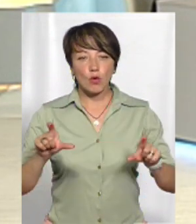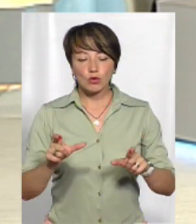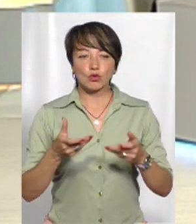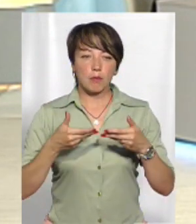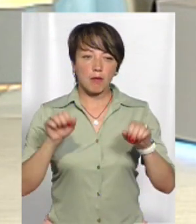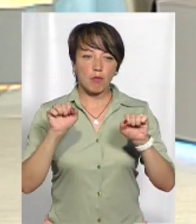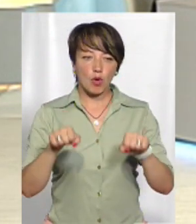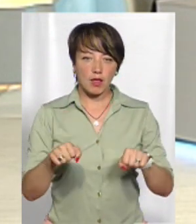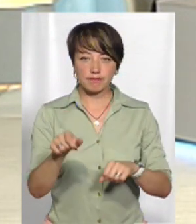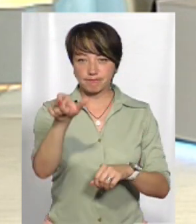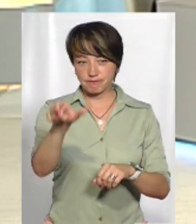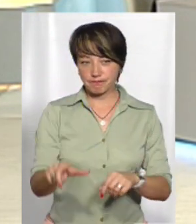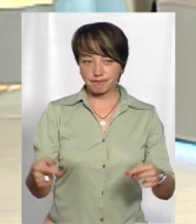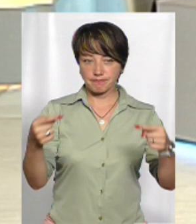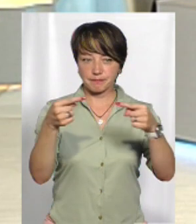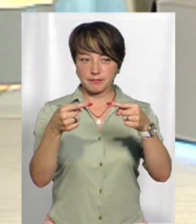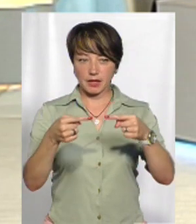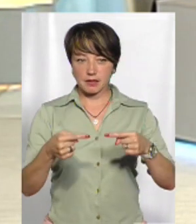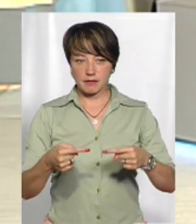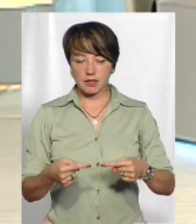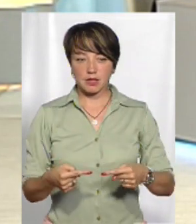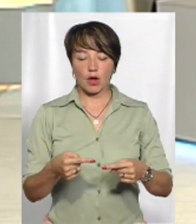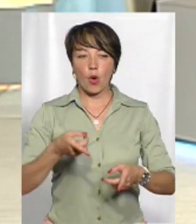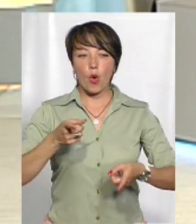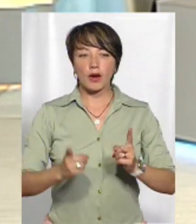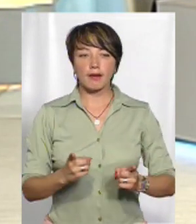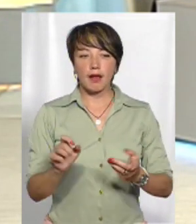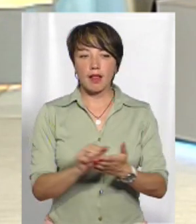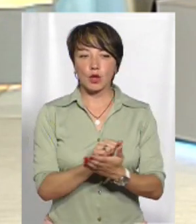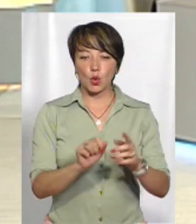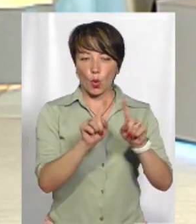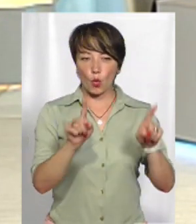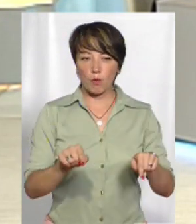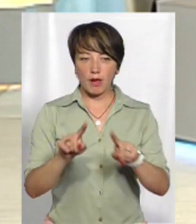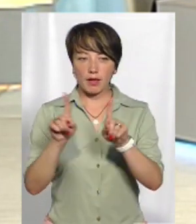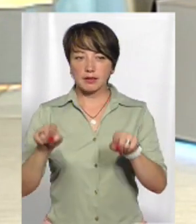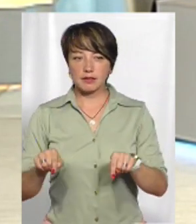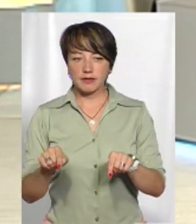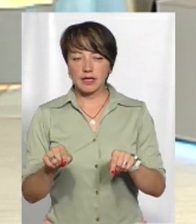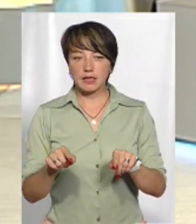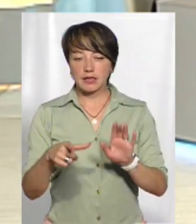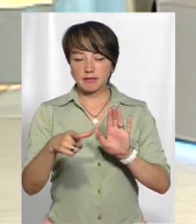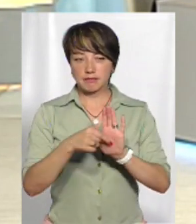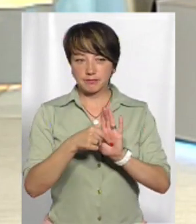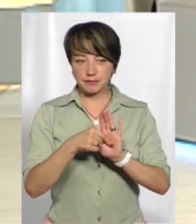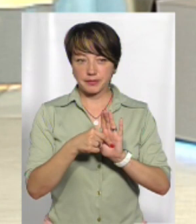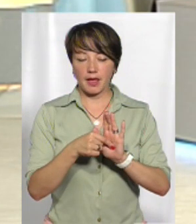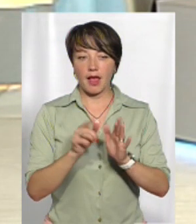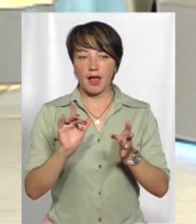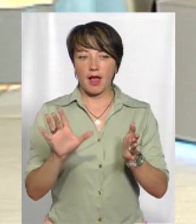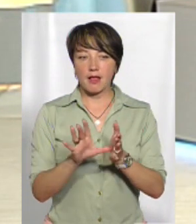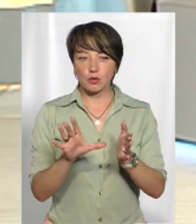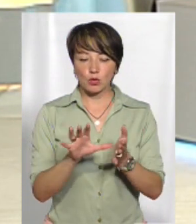ми її могли ідентифікувати, звірити оригінали документів з тими, якими вона прикріпила на